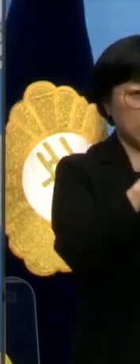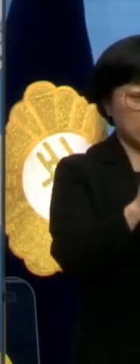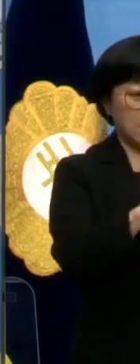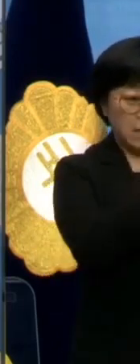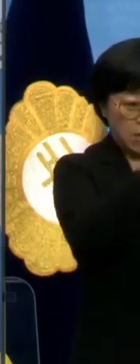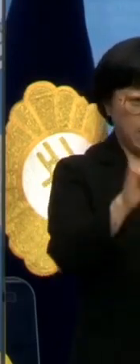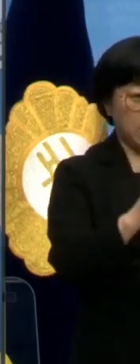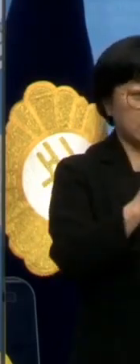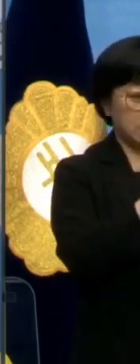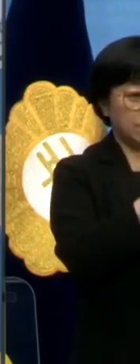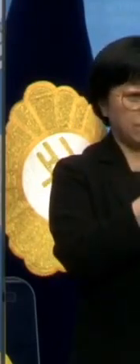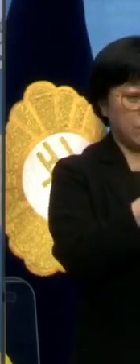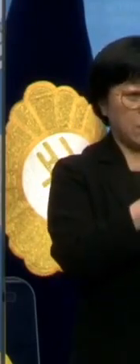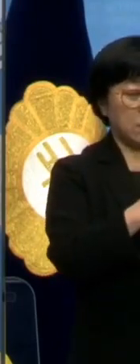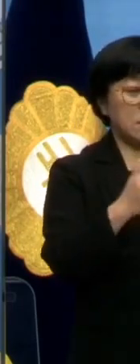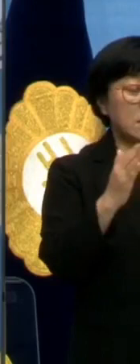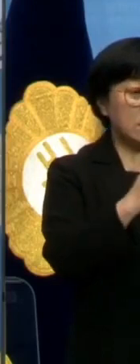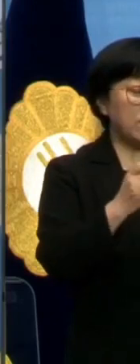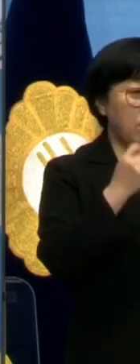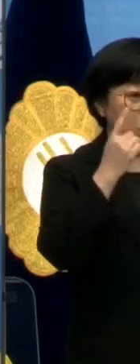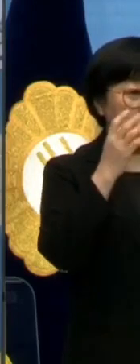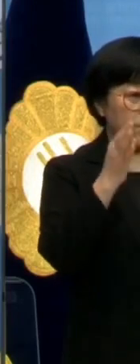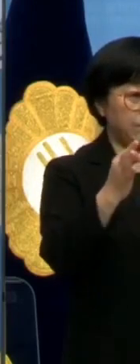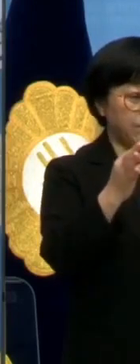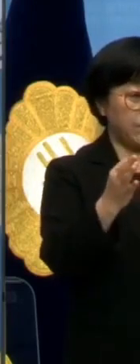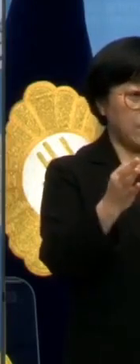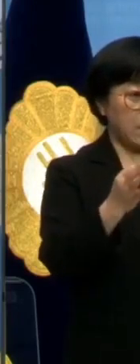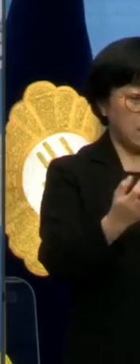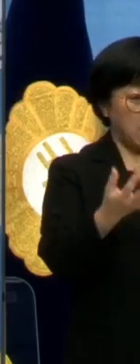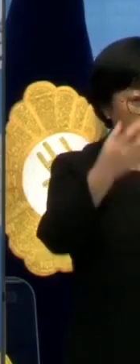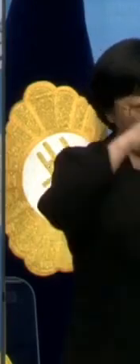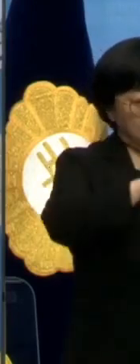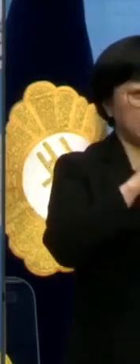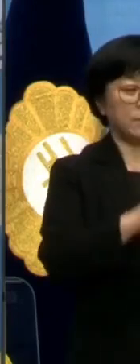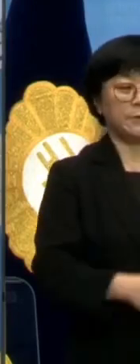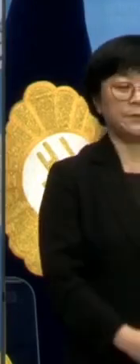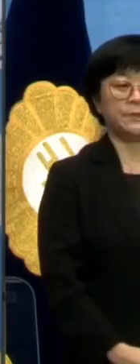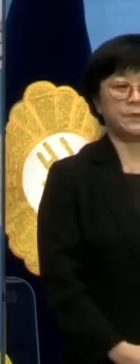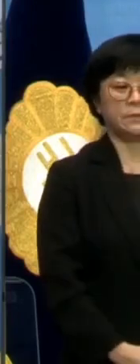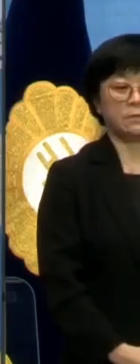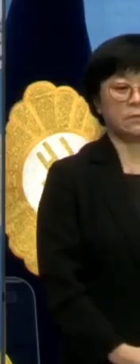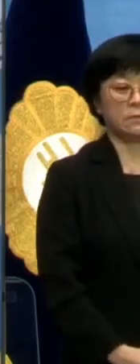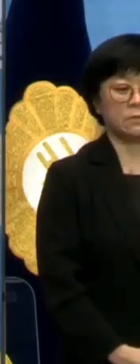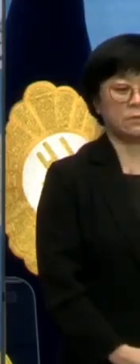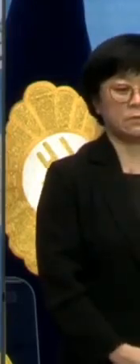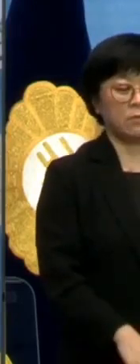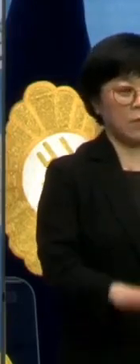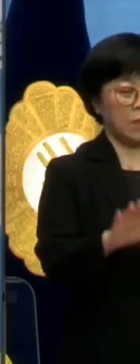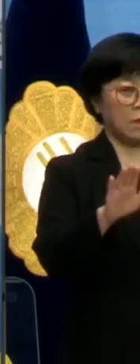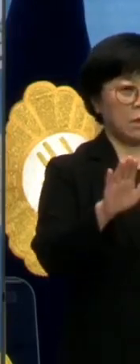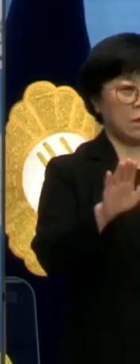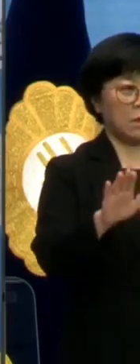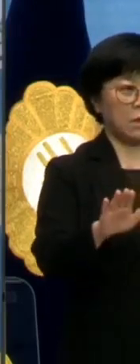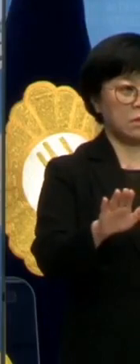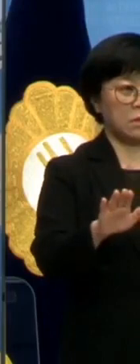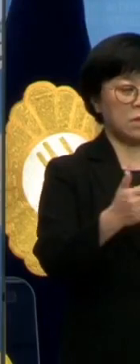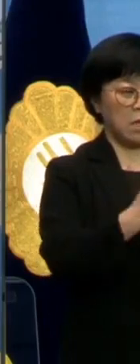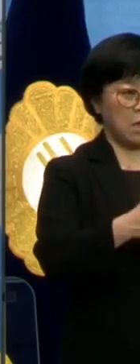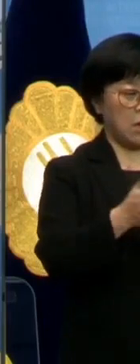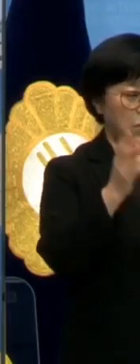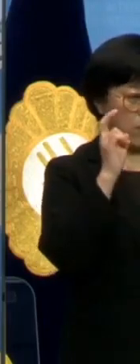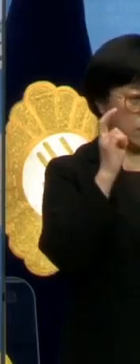개별 가구에도 주거급여 대상에 포함하자는 것입니다. 현재 취업과 학업을